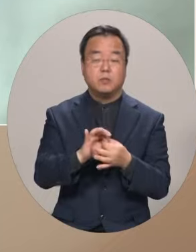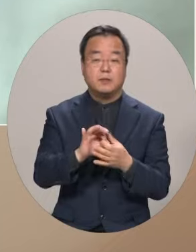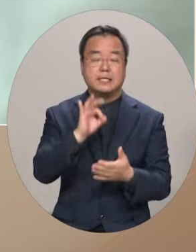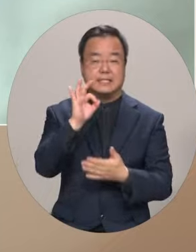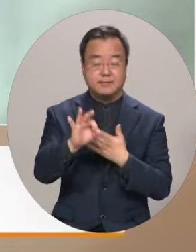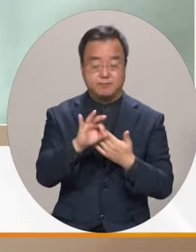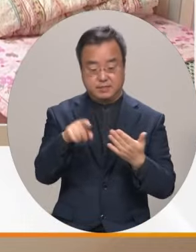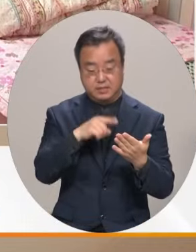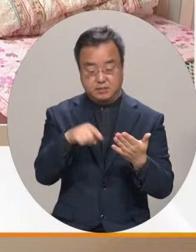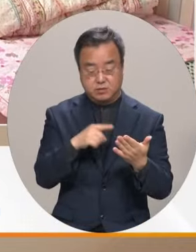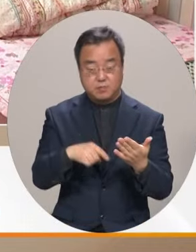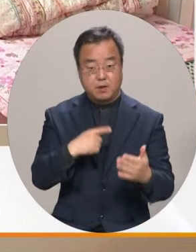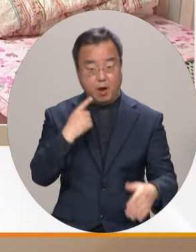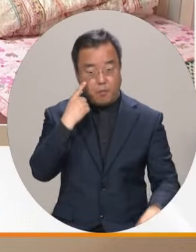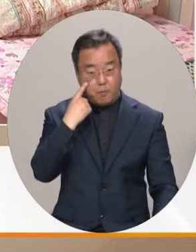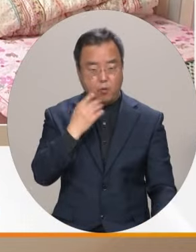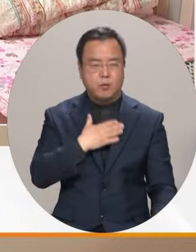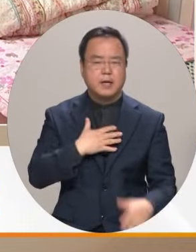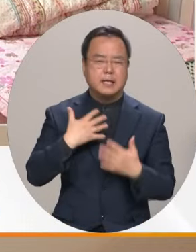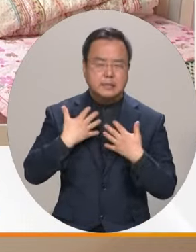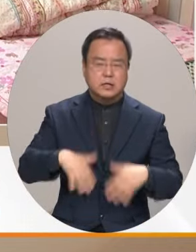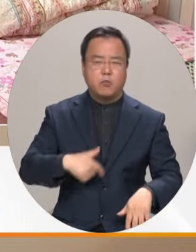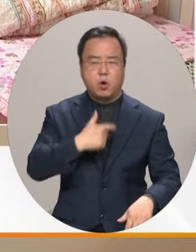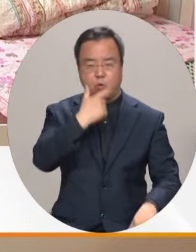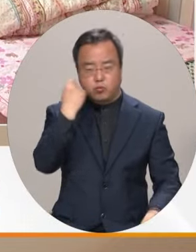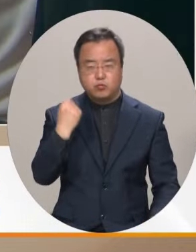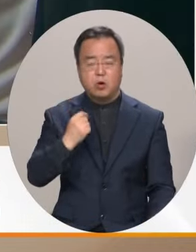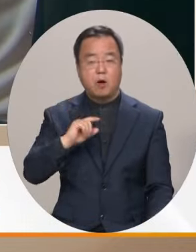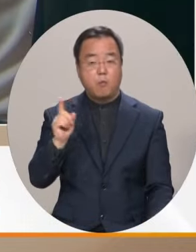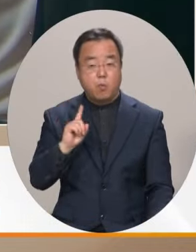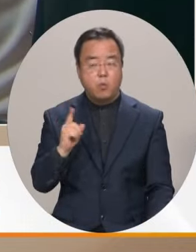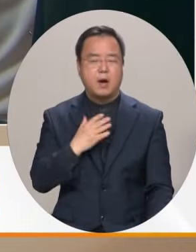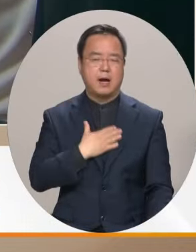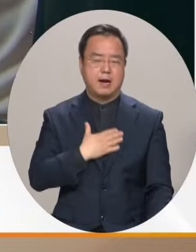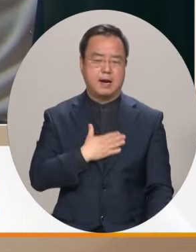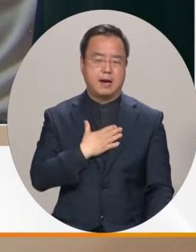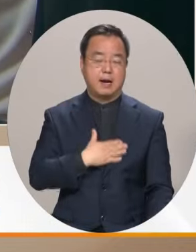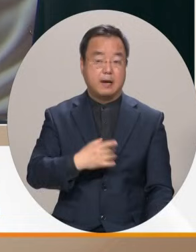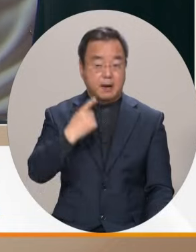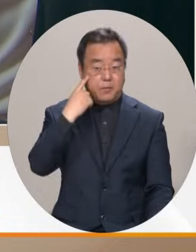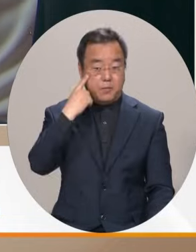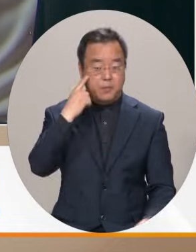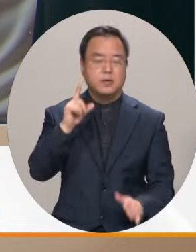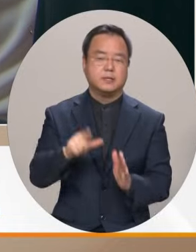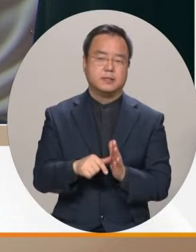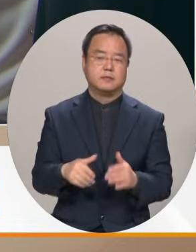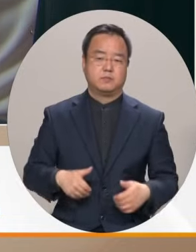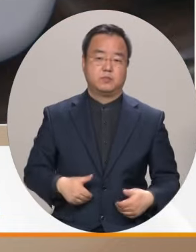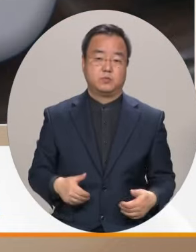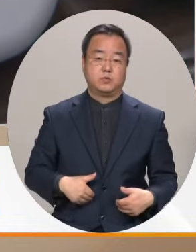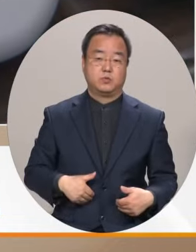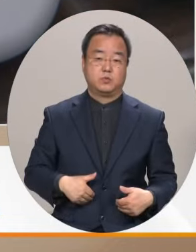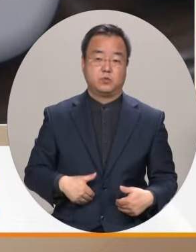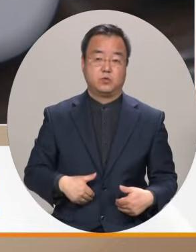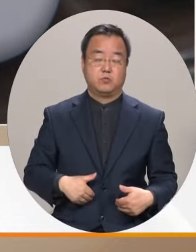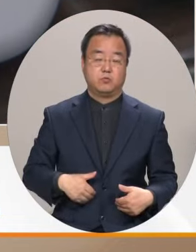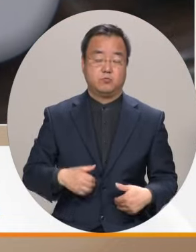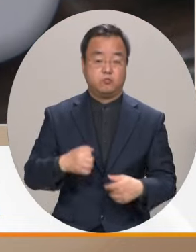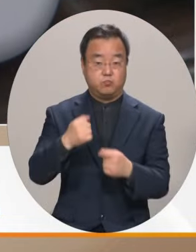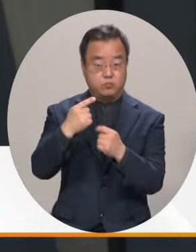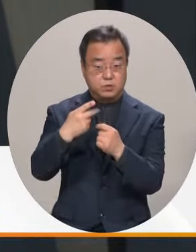해보고 자신의 취약 부분을 파악하여 보완하는 계기로 삼아야 할 것 같습니다 상위권 등급이 예상되는